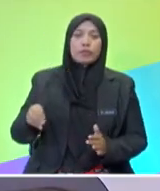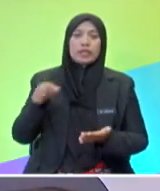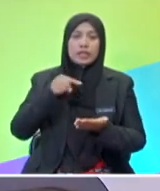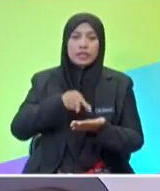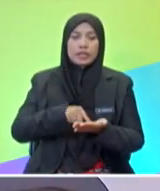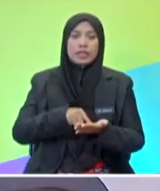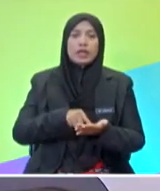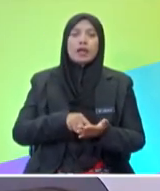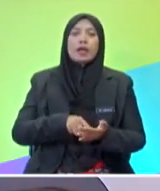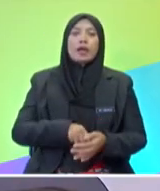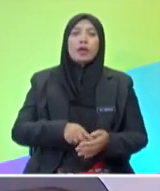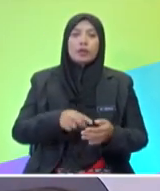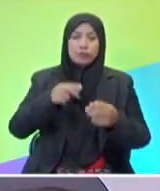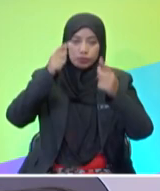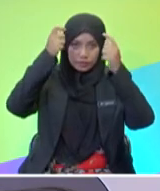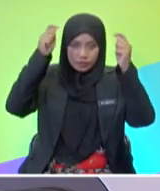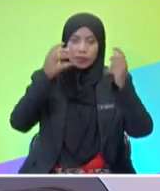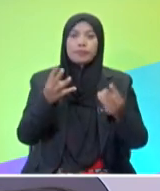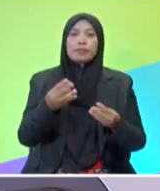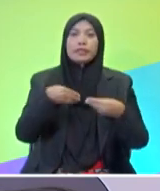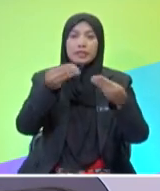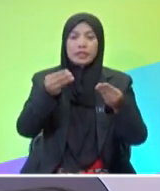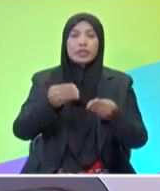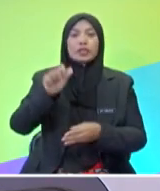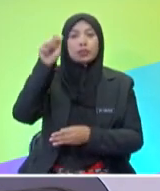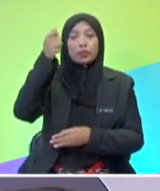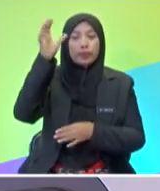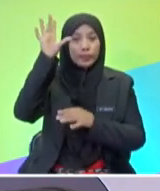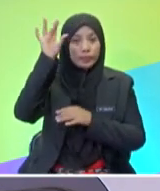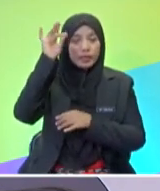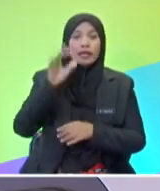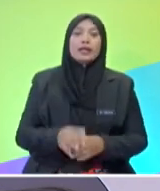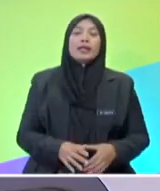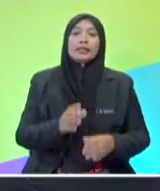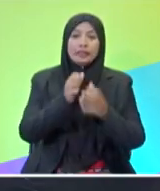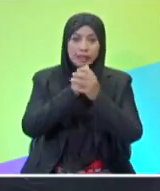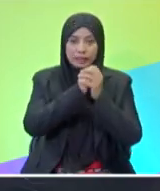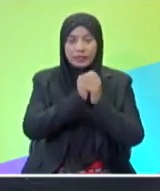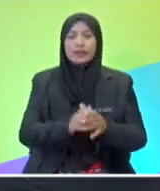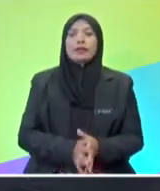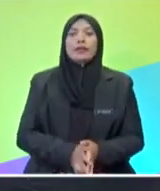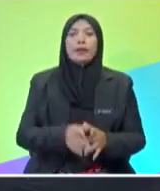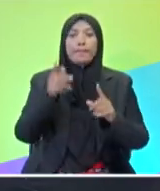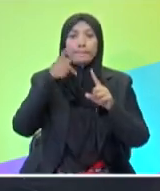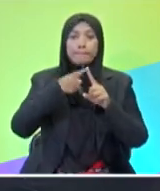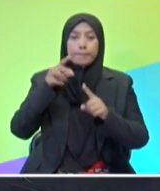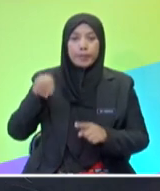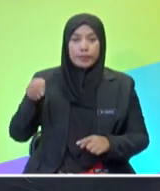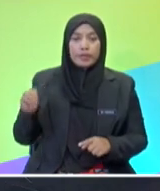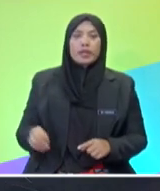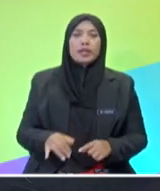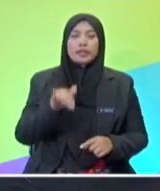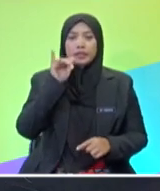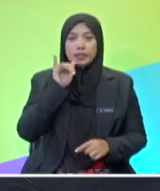bagi 10 bintang. Dan tahniah kepada murid-murid yang berani menjawab.